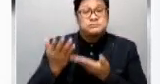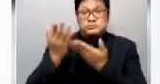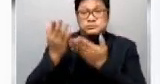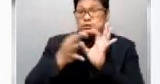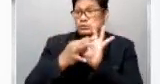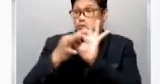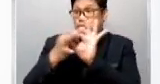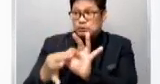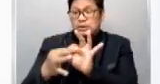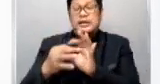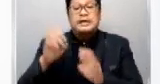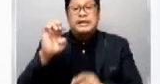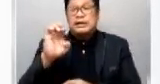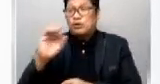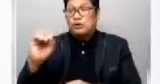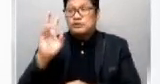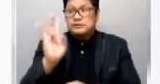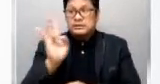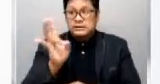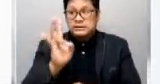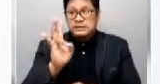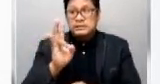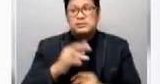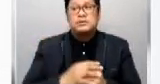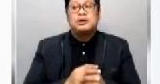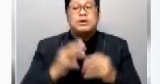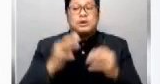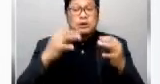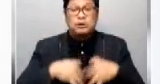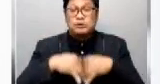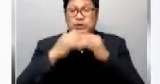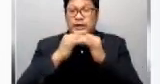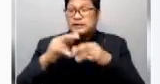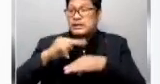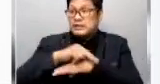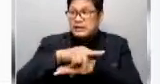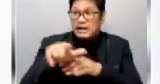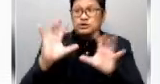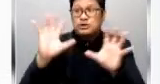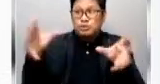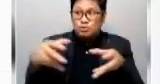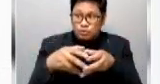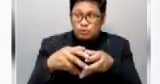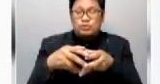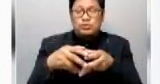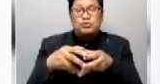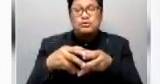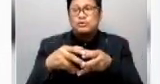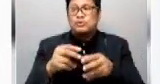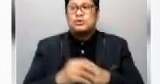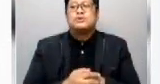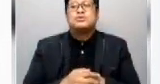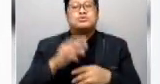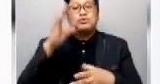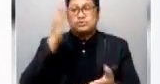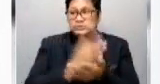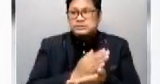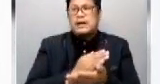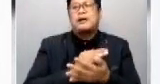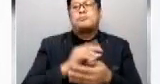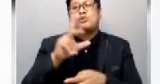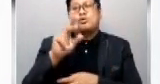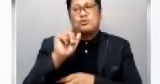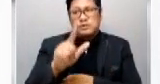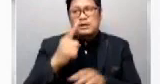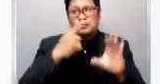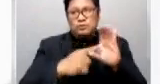Number 70 ng national na nag-create ng National Task Force to End Local Communist Armed Conflict. Nagawa